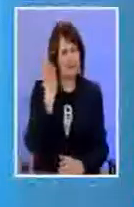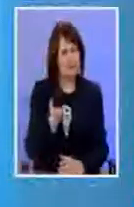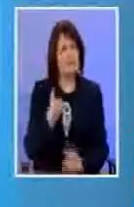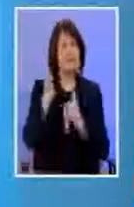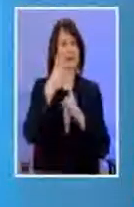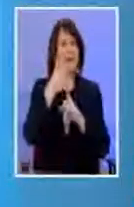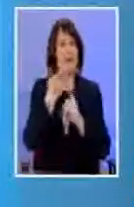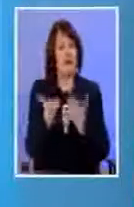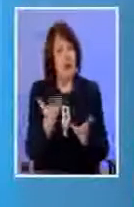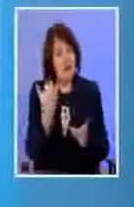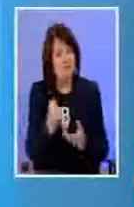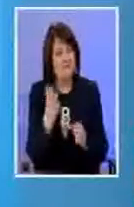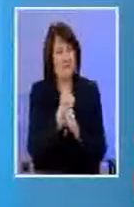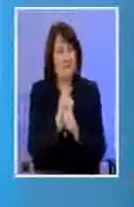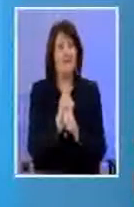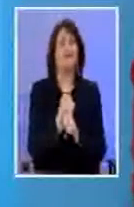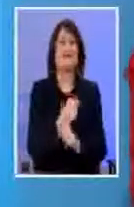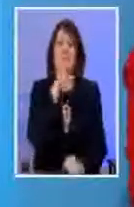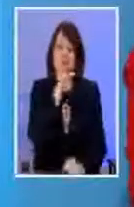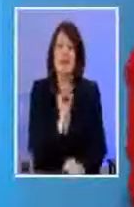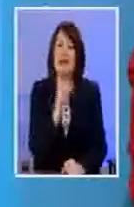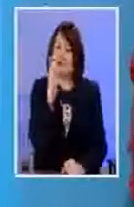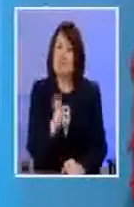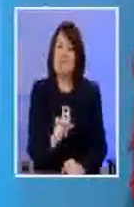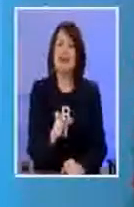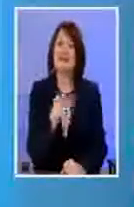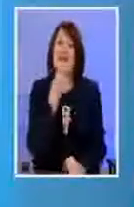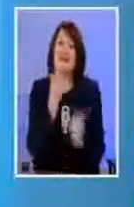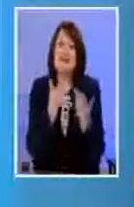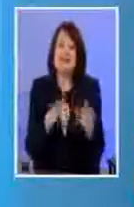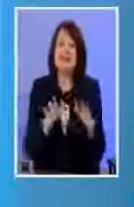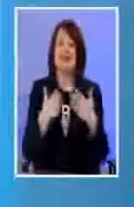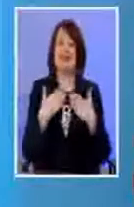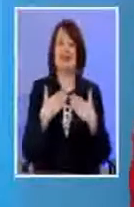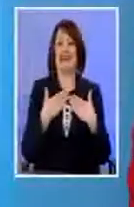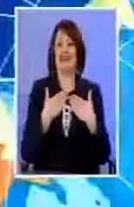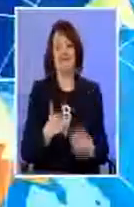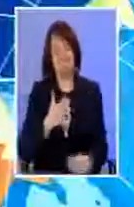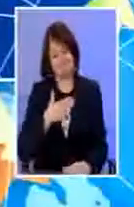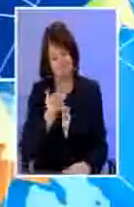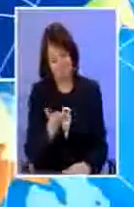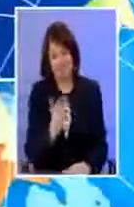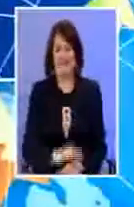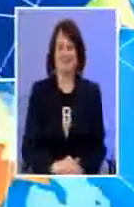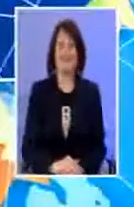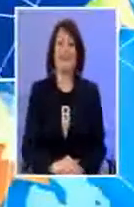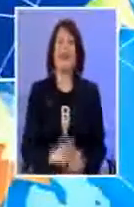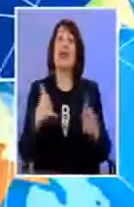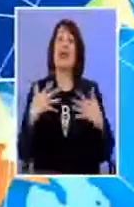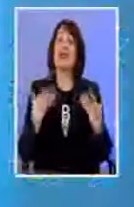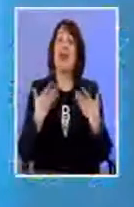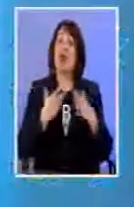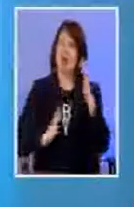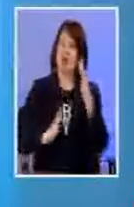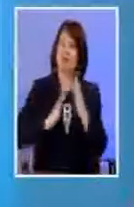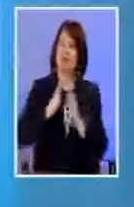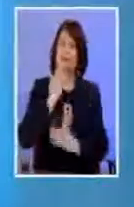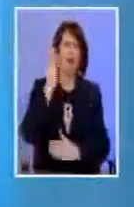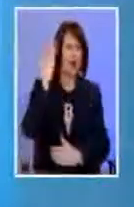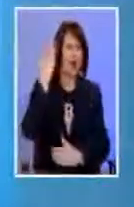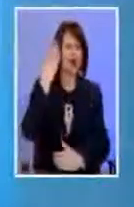σημειοφόρο. Πραγματικά είστε ένας μακρινός συγγενής μας, κύριε Κυμπουρόπουλε. Να είστε καλά, σας ευχαριστώ. Και χαιρόμαστε ιδιαίτερα γιατί έχετε προοδεύσει πάρα πολύ από